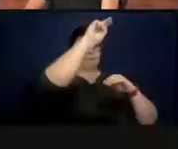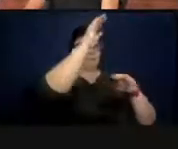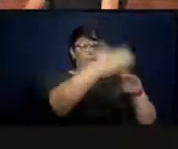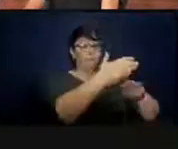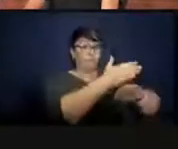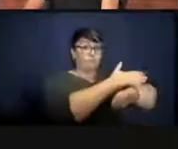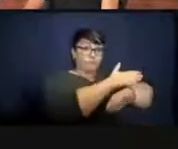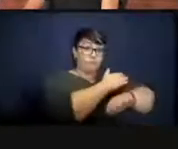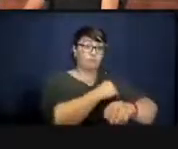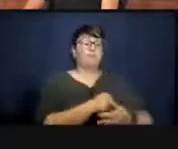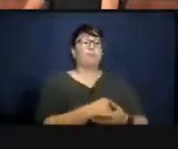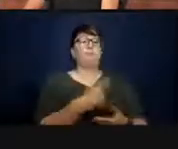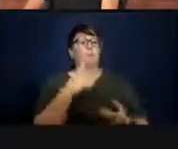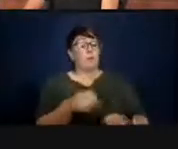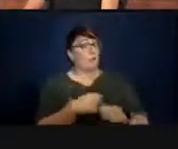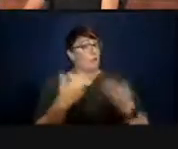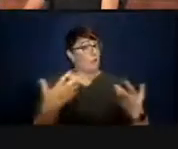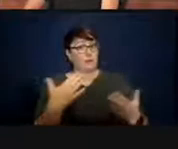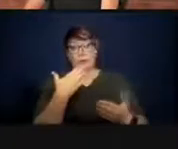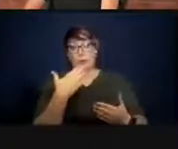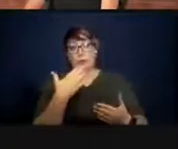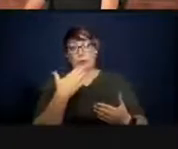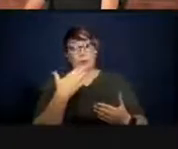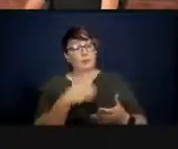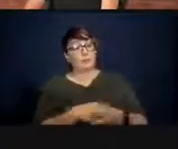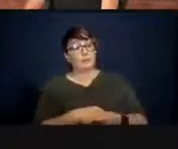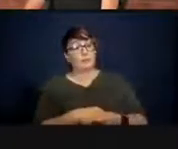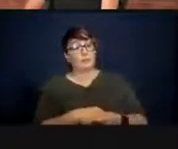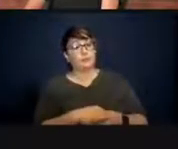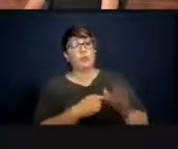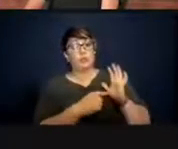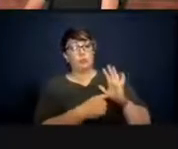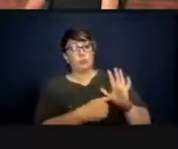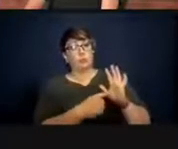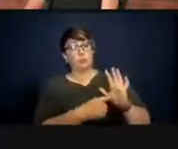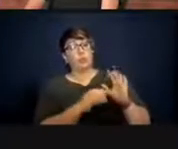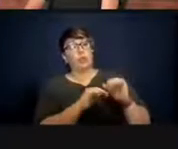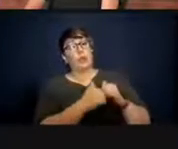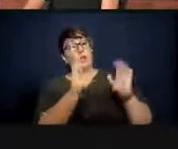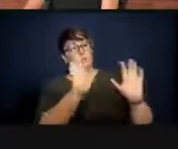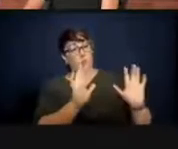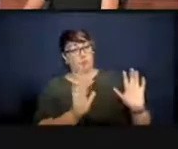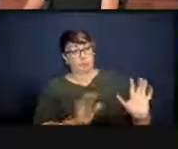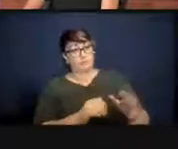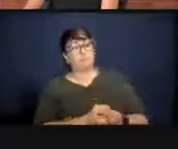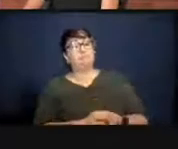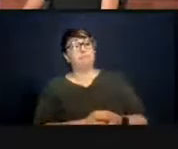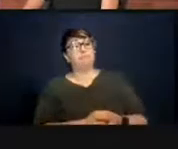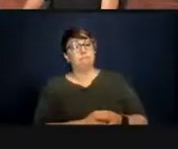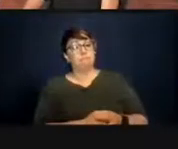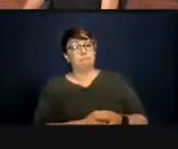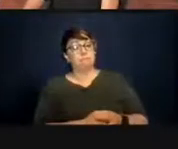waliweza kufuata mkondo huu wa kikazi na baada ya kuhitimu waliweza kupata kazi za aina hii.